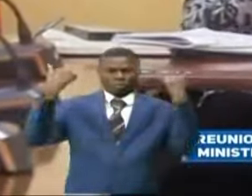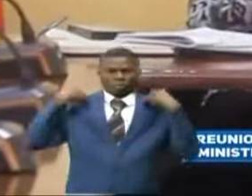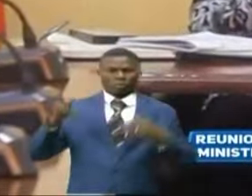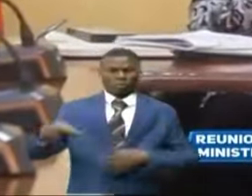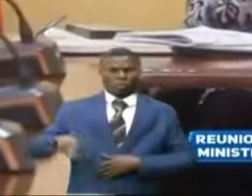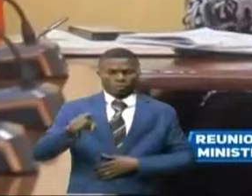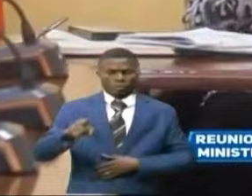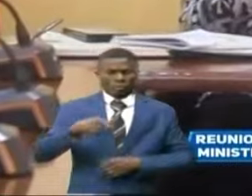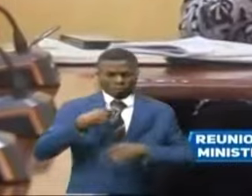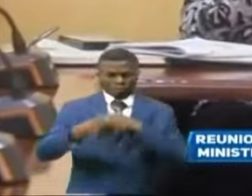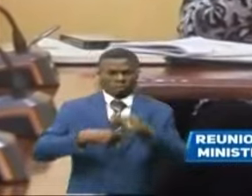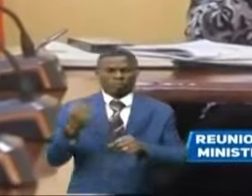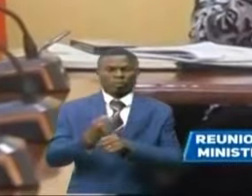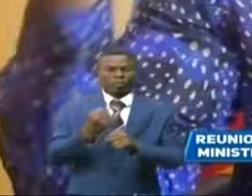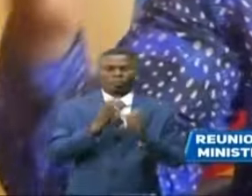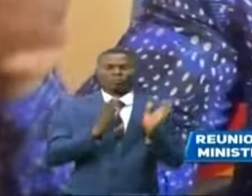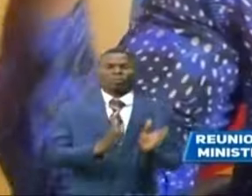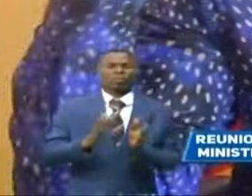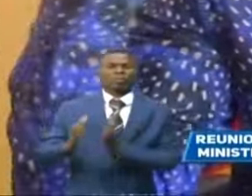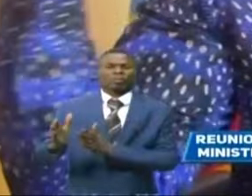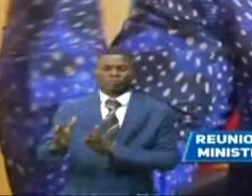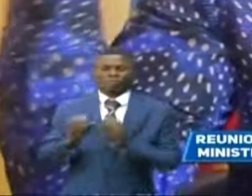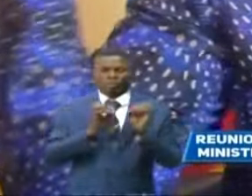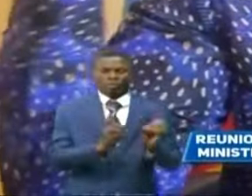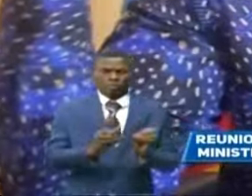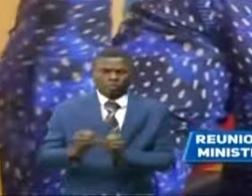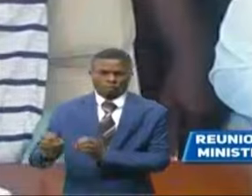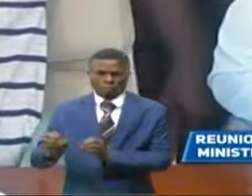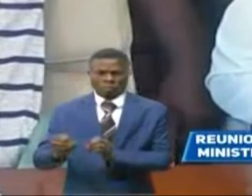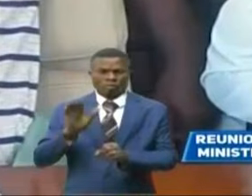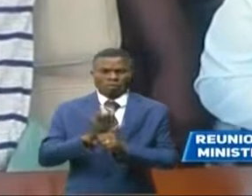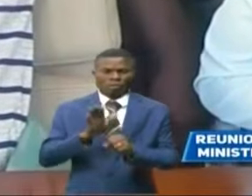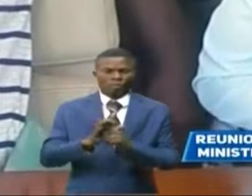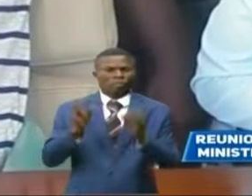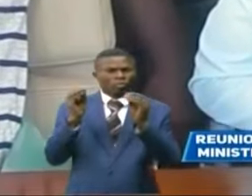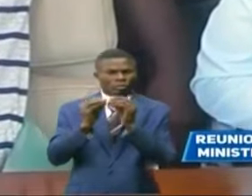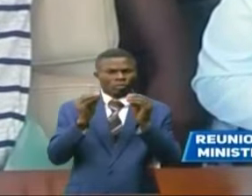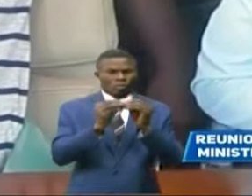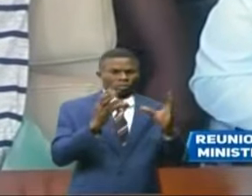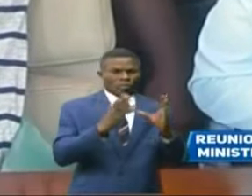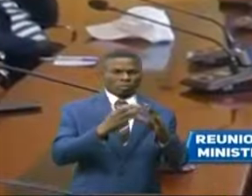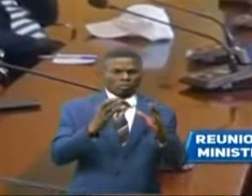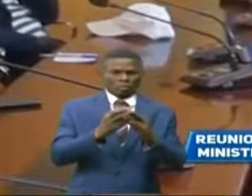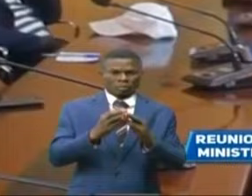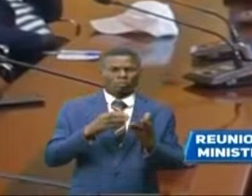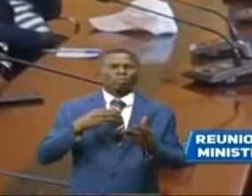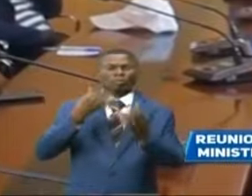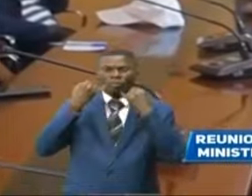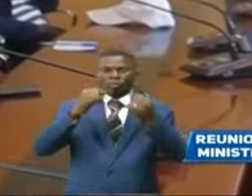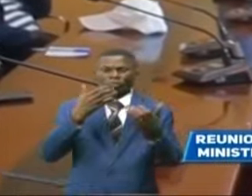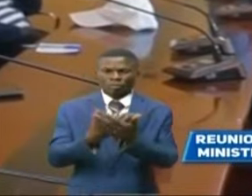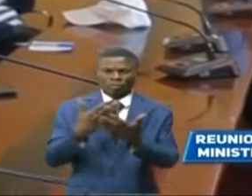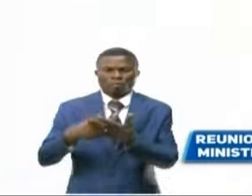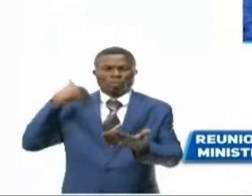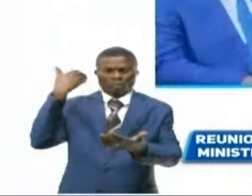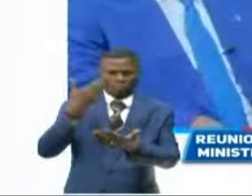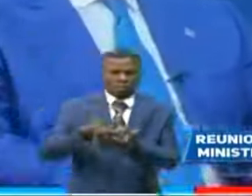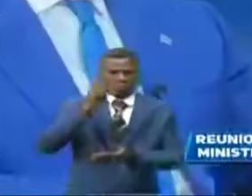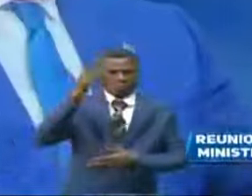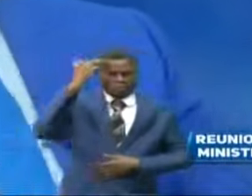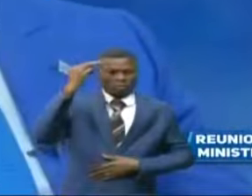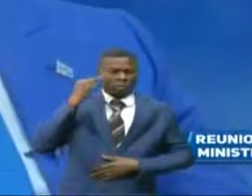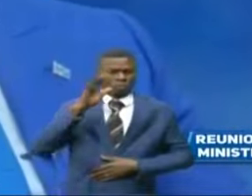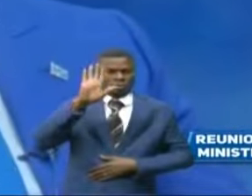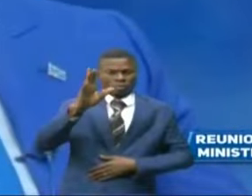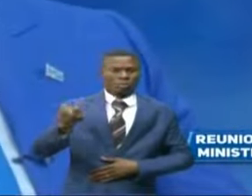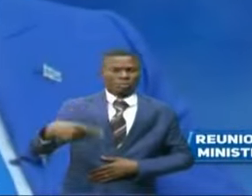Bas-Ouélé s'est lancé dans le préparatif en organisant des séries de réunions afin de former l'arrivée imminente du Premier ministre, son